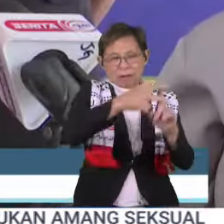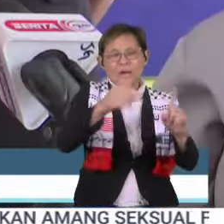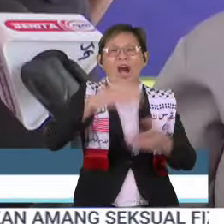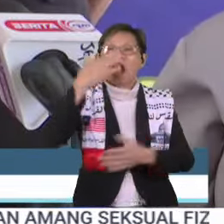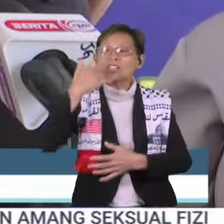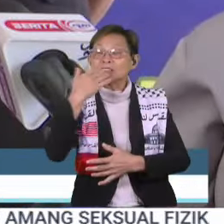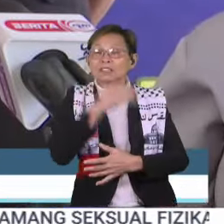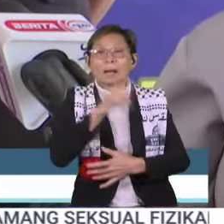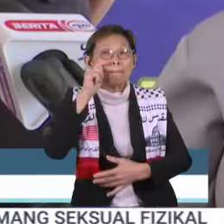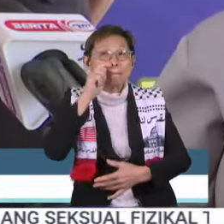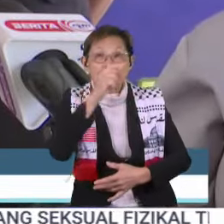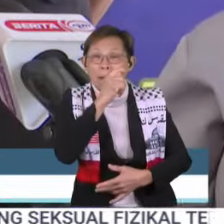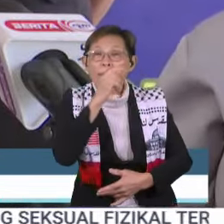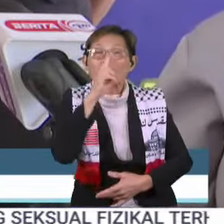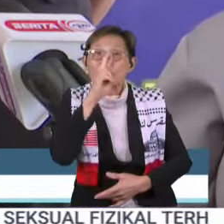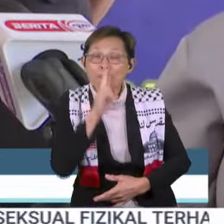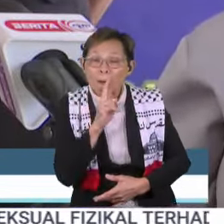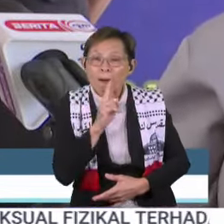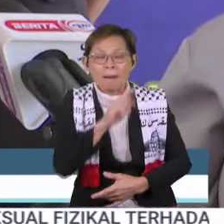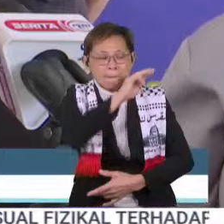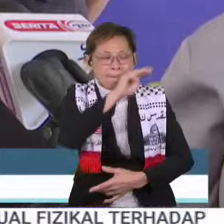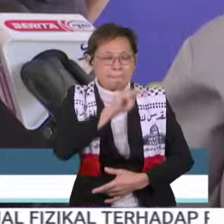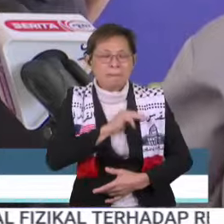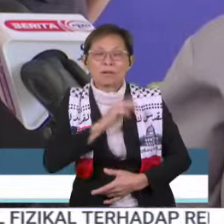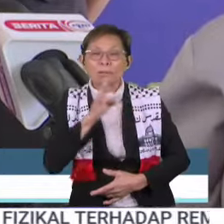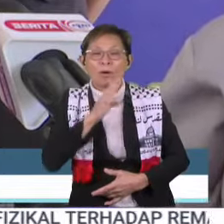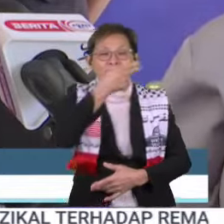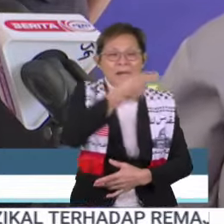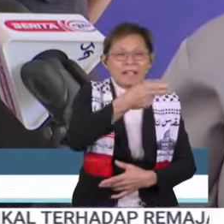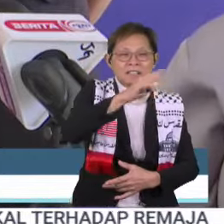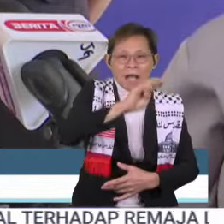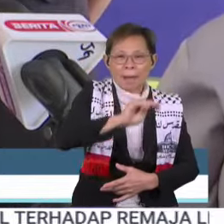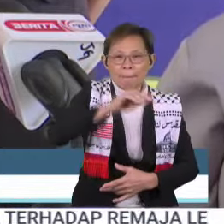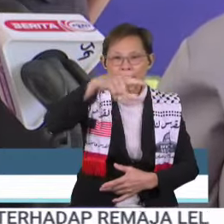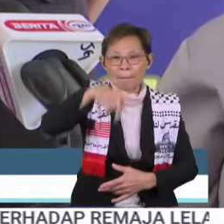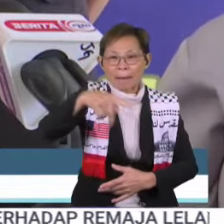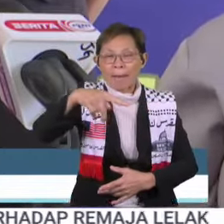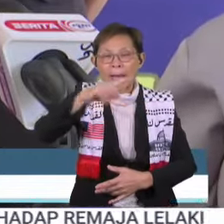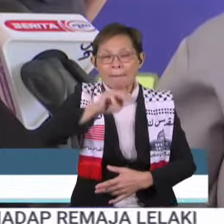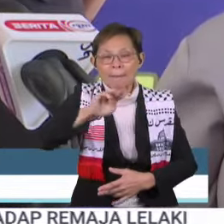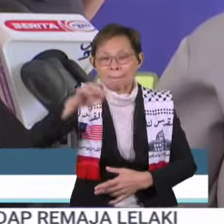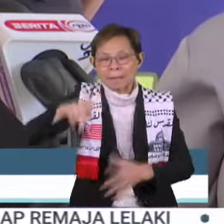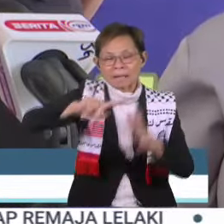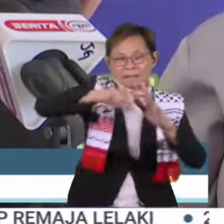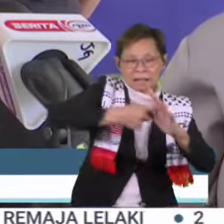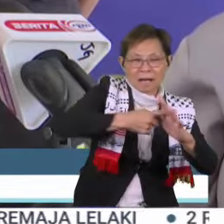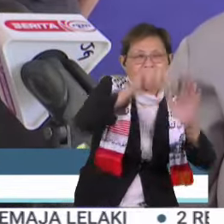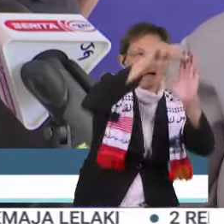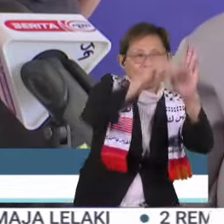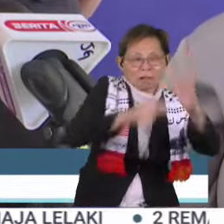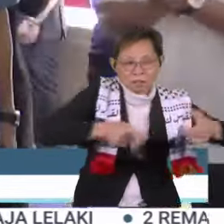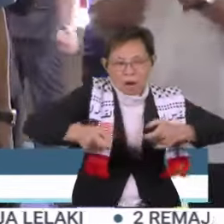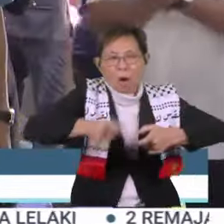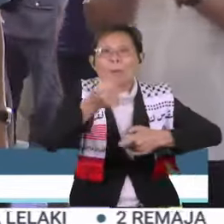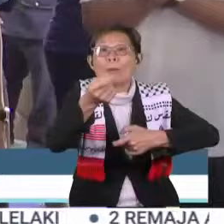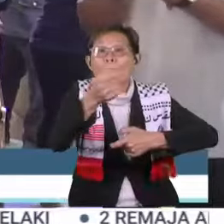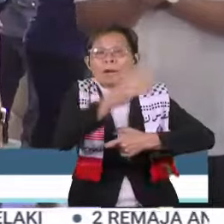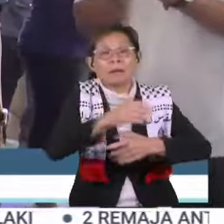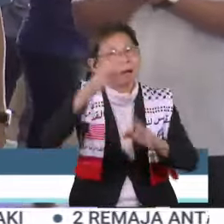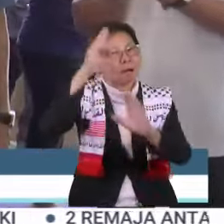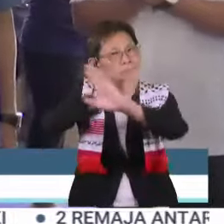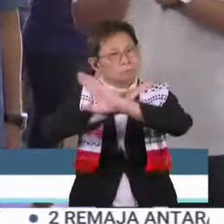bawang merah. Menteri KPDN Dato' Armizan Mohamad Ali berkata SHMMP Christmas 2023 dikuatkuasakan melalui Akta Kawalan Harga dan